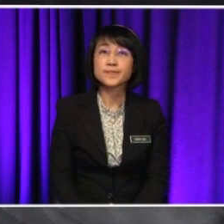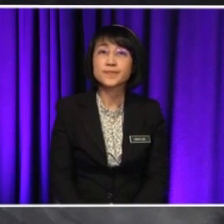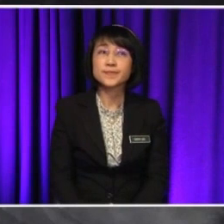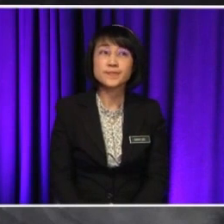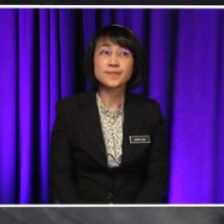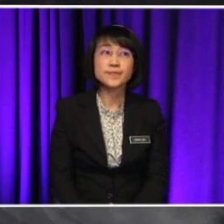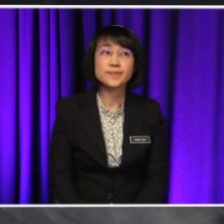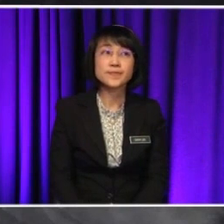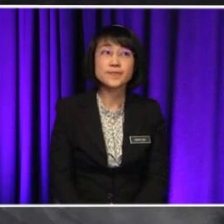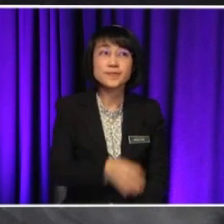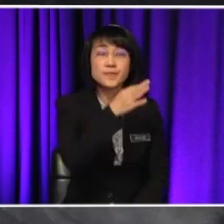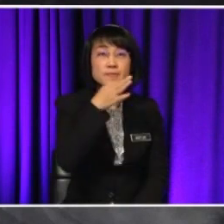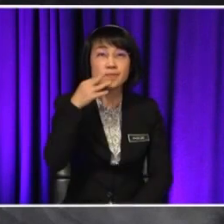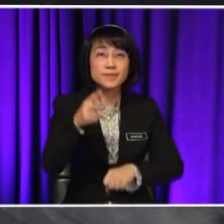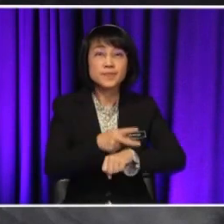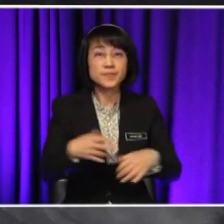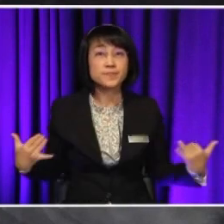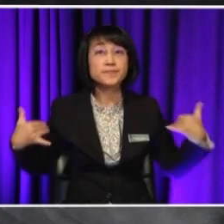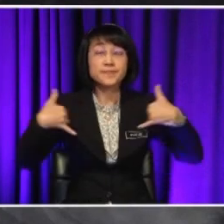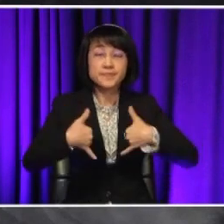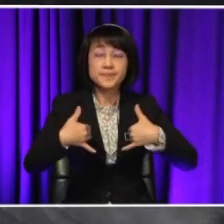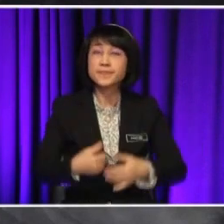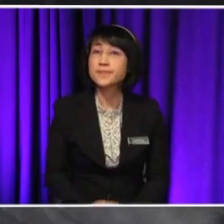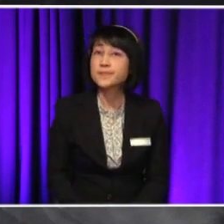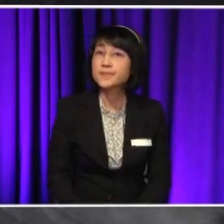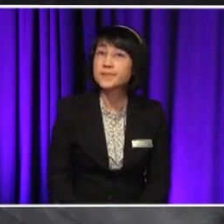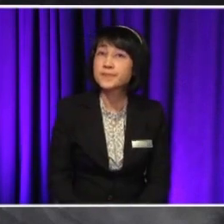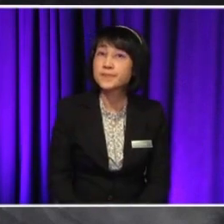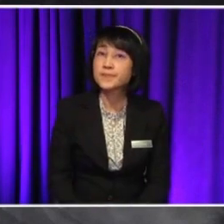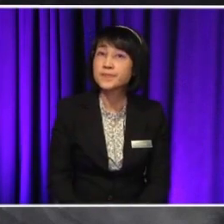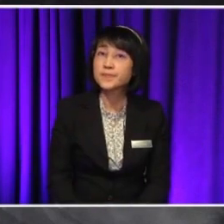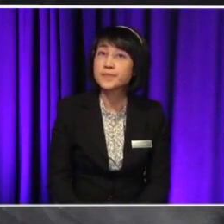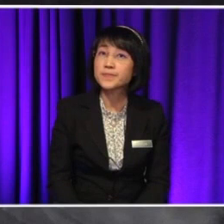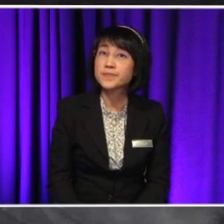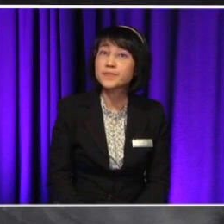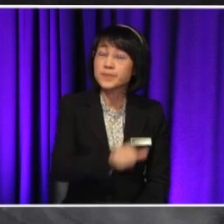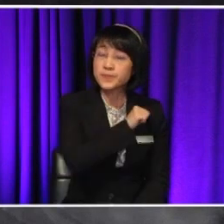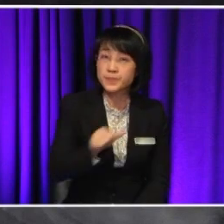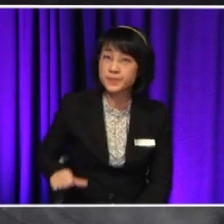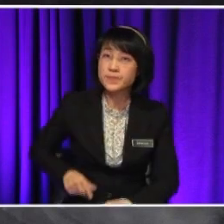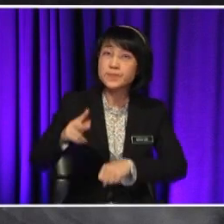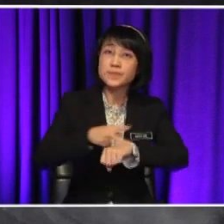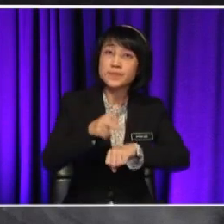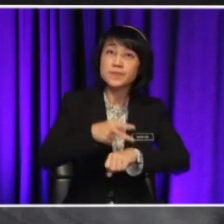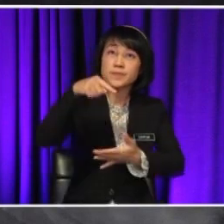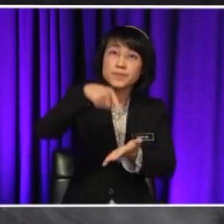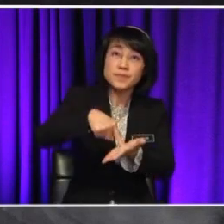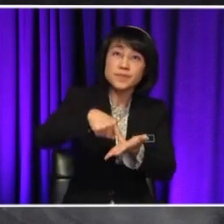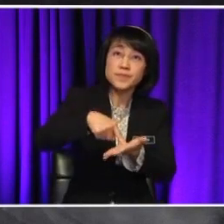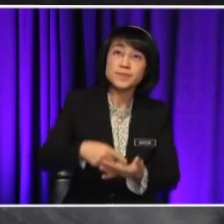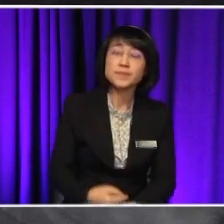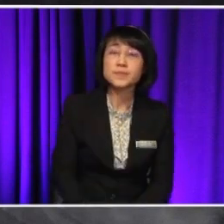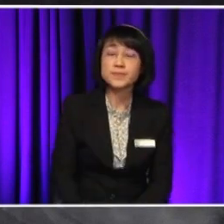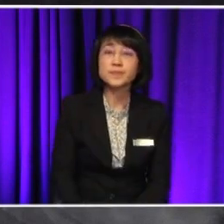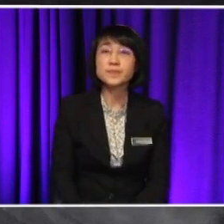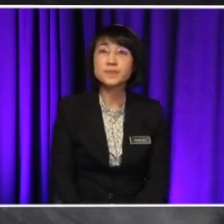Fizi pakai apa tu Fizi? Kot cikgu. Fizi pakai kot. Tapi kalau untuk yang di Pertuan Agong dia pakai muskat. Okey, kalau muskat ni bermotif